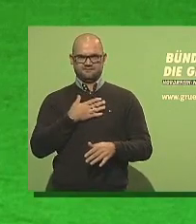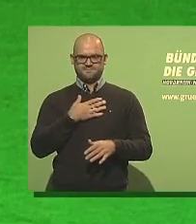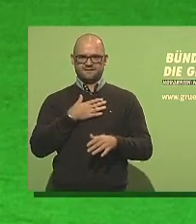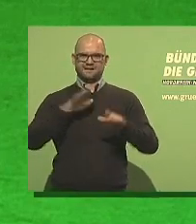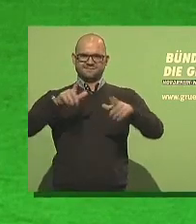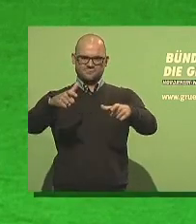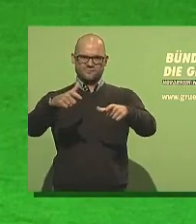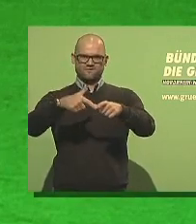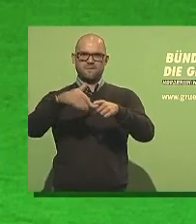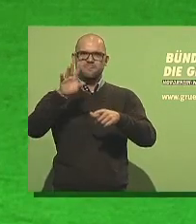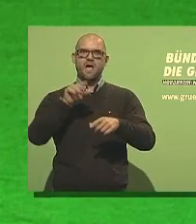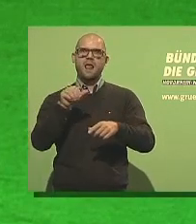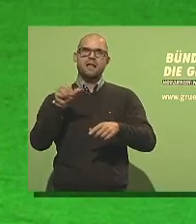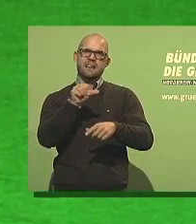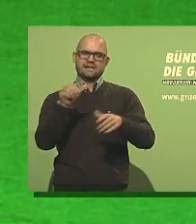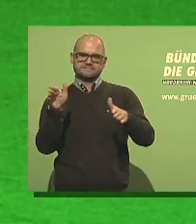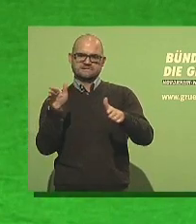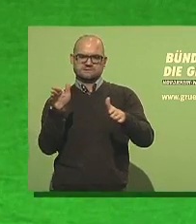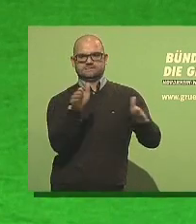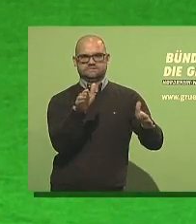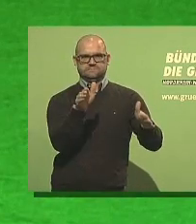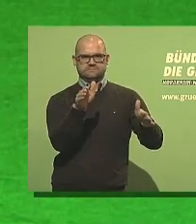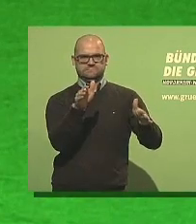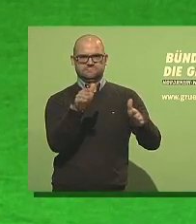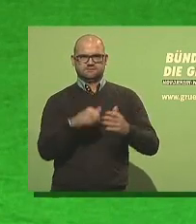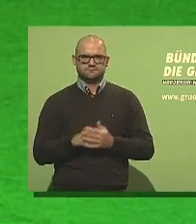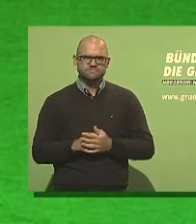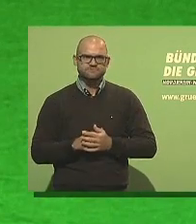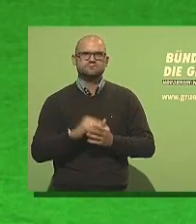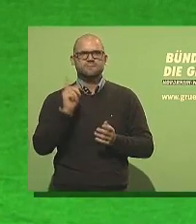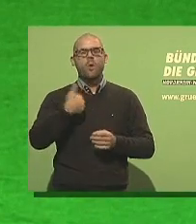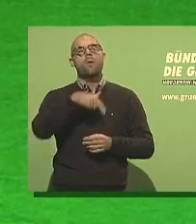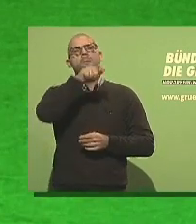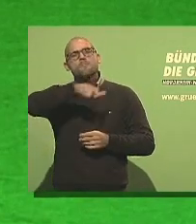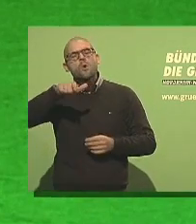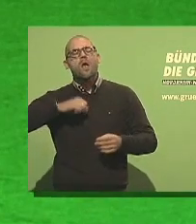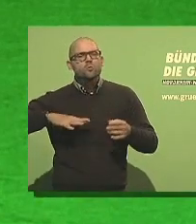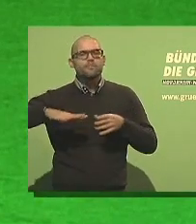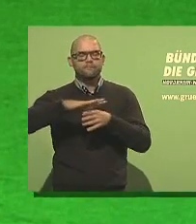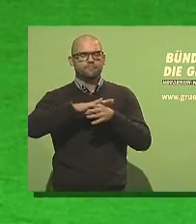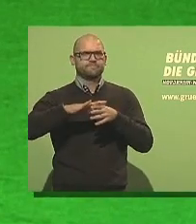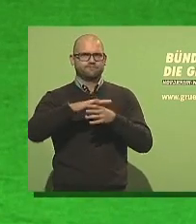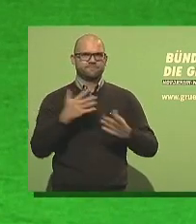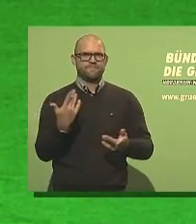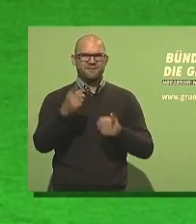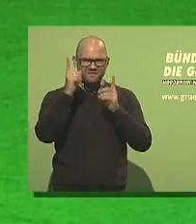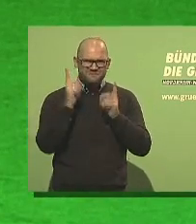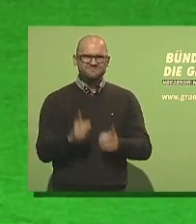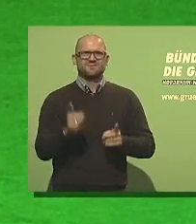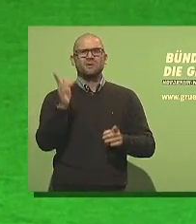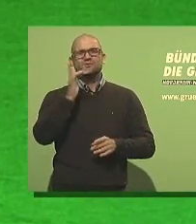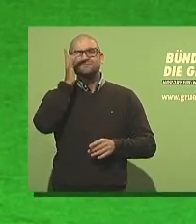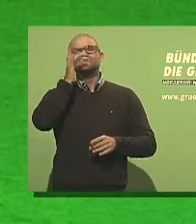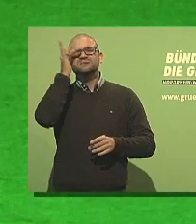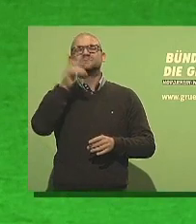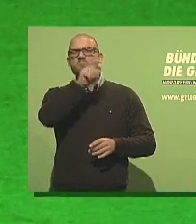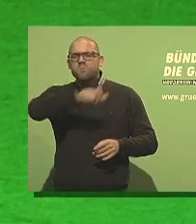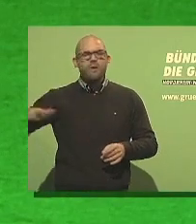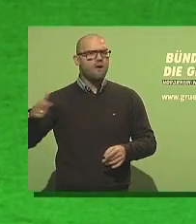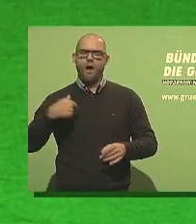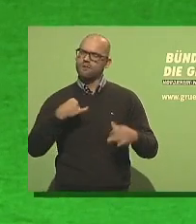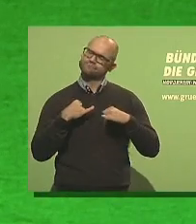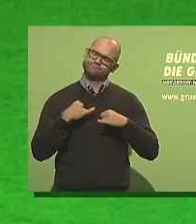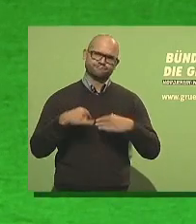verschoben. Wir sprechen auch für das progressive Bürgertum, warum auch nicht, aber keinesfalls für das Spießbürgertum.